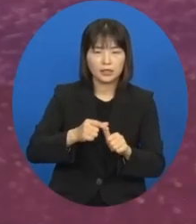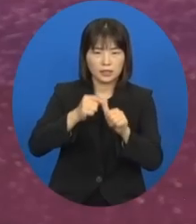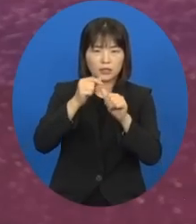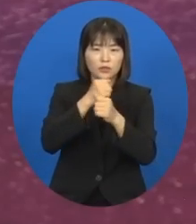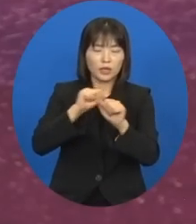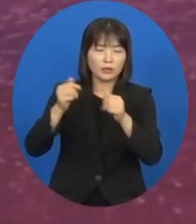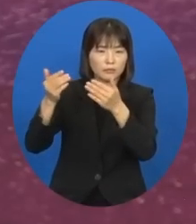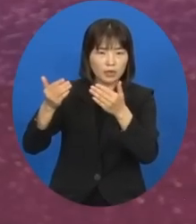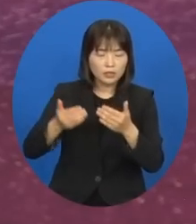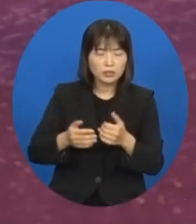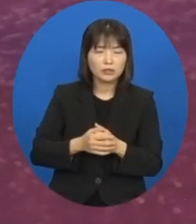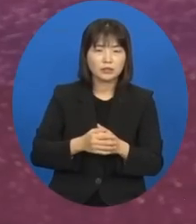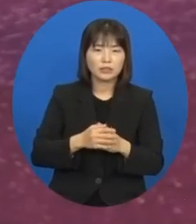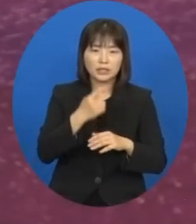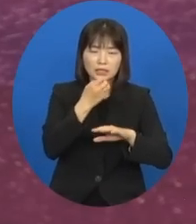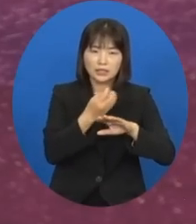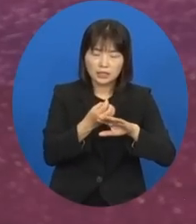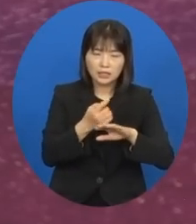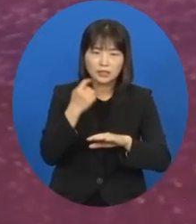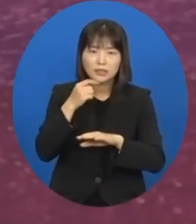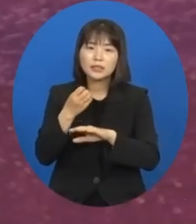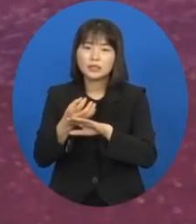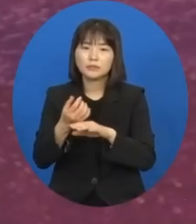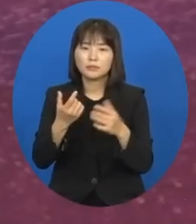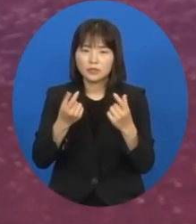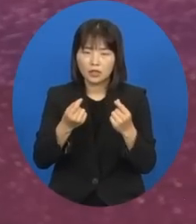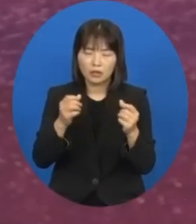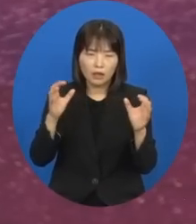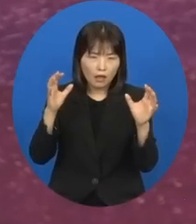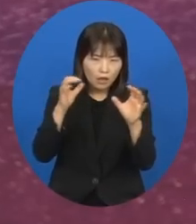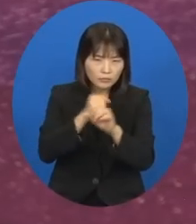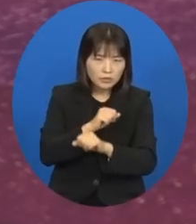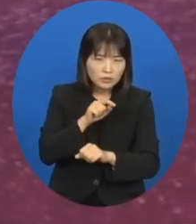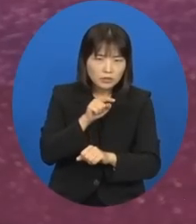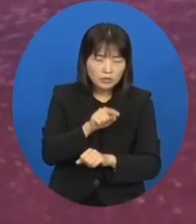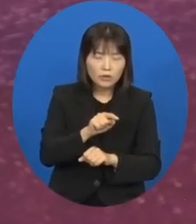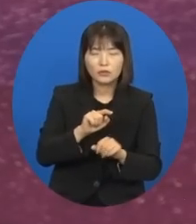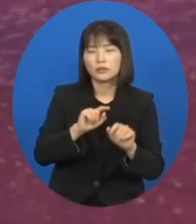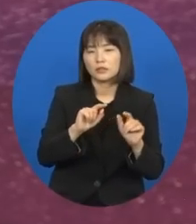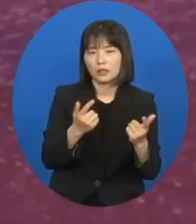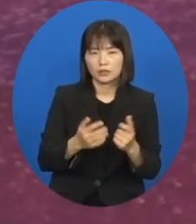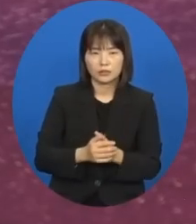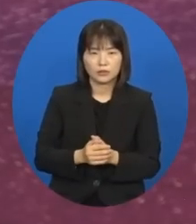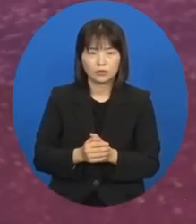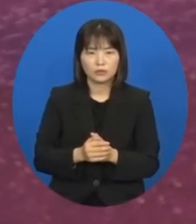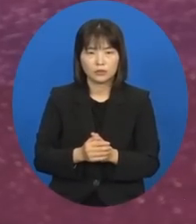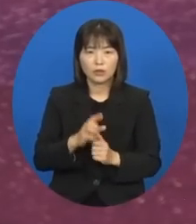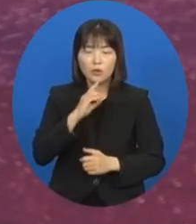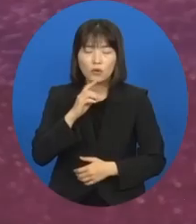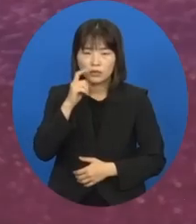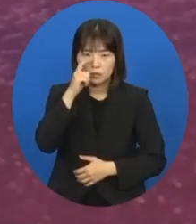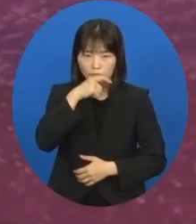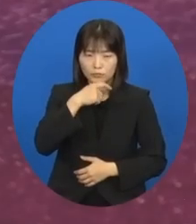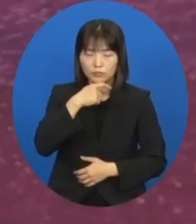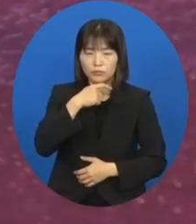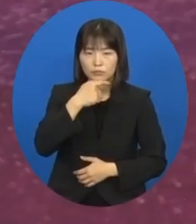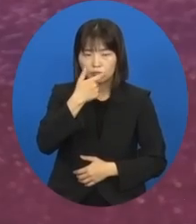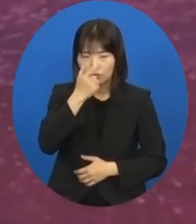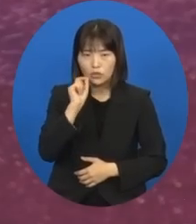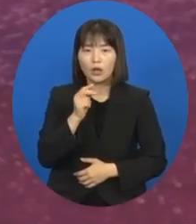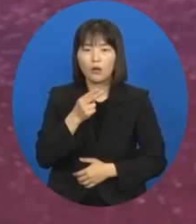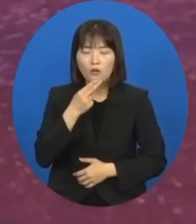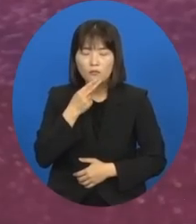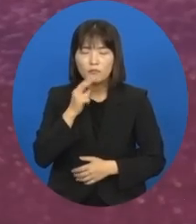것은 응이나 금과 같이 없어질 것으로 된 것이 아니요 오직 흠 없고 점 없는